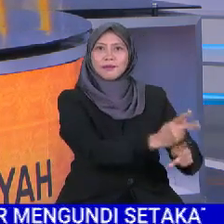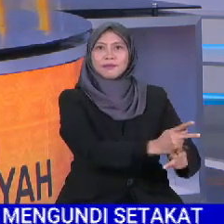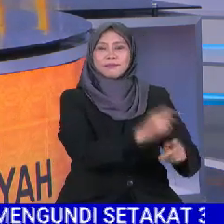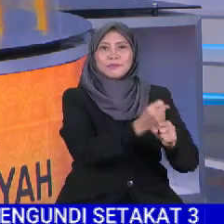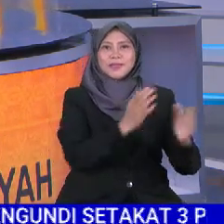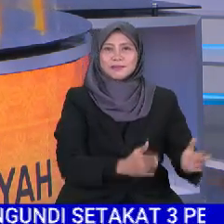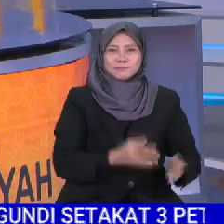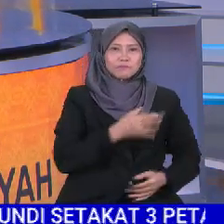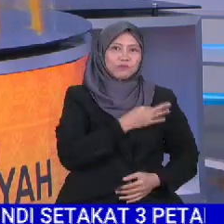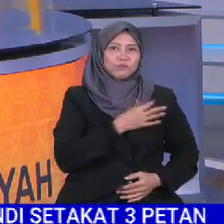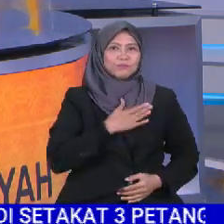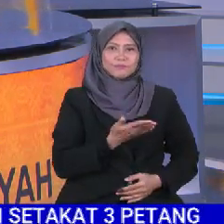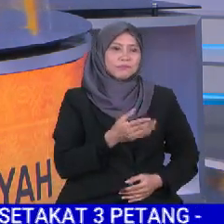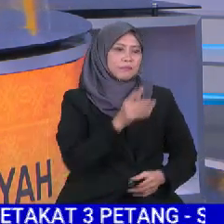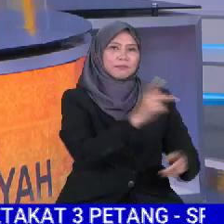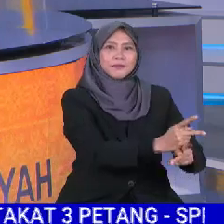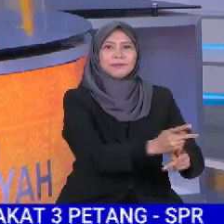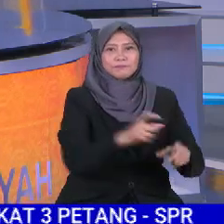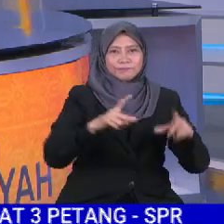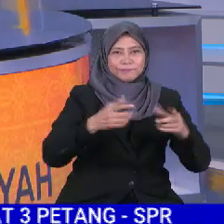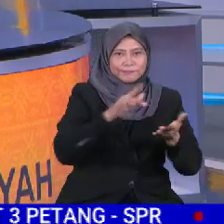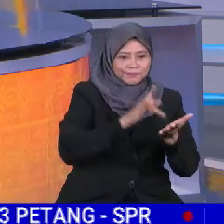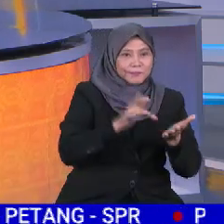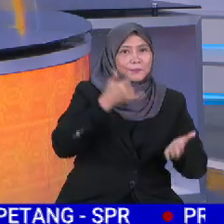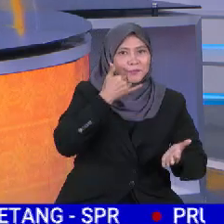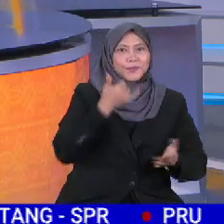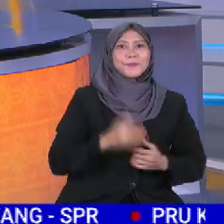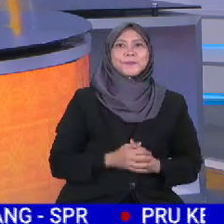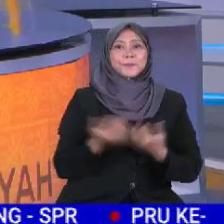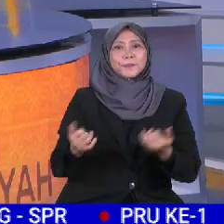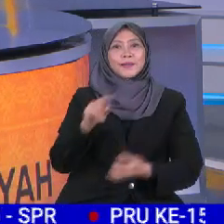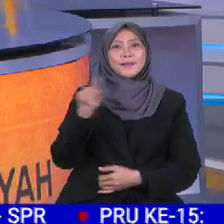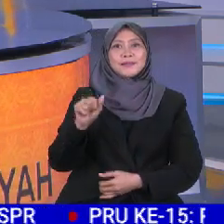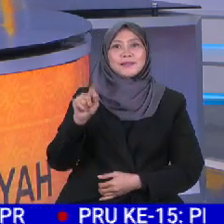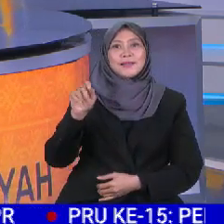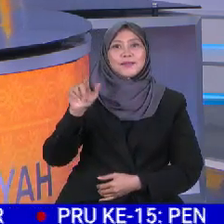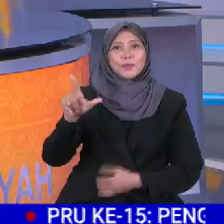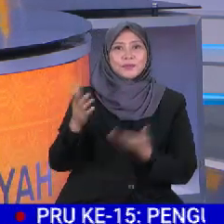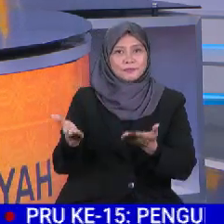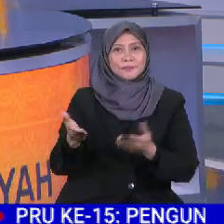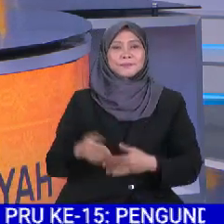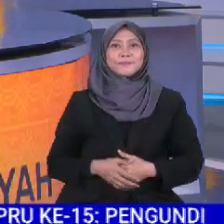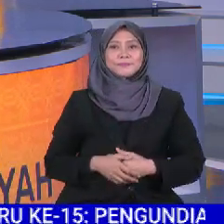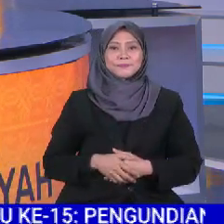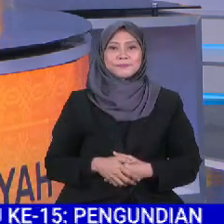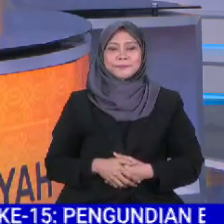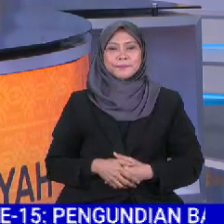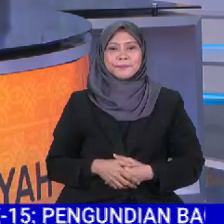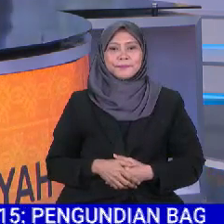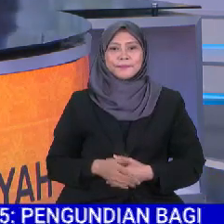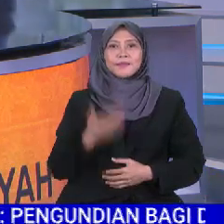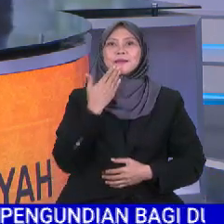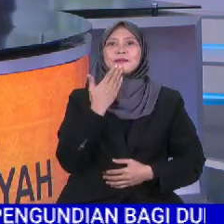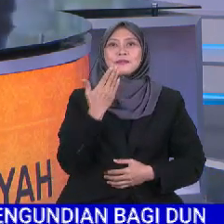kepada petugas secara sukarela. Untuk laporan penuh, langsung bersama Zatul Iqmal Mohd Nor. Zatul, silakan.